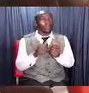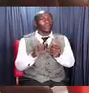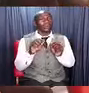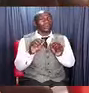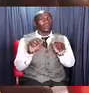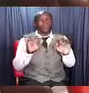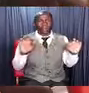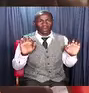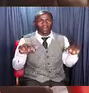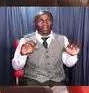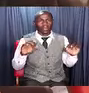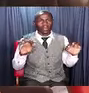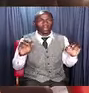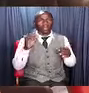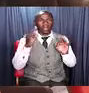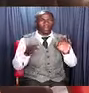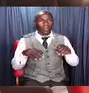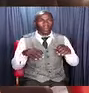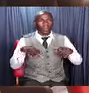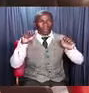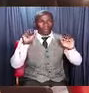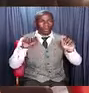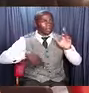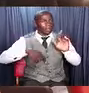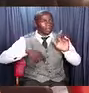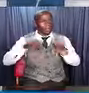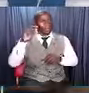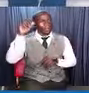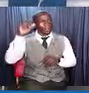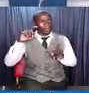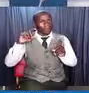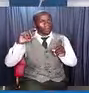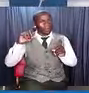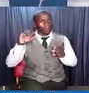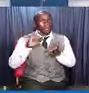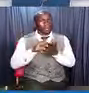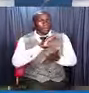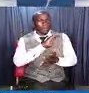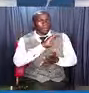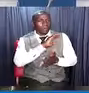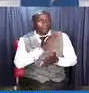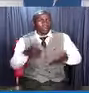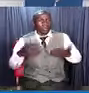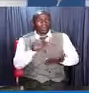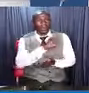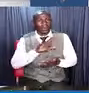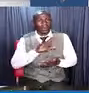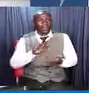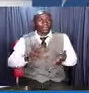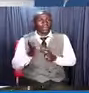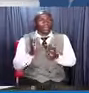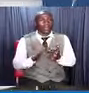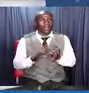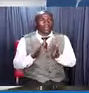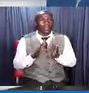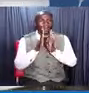chochote. Without me you can't do anything. Ukiona wewe umewezeshwa kushinda dhambi. When you have been enabled to overcome. Uwezo huo aliyokupa ni Bwana Yesu. That ability it's the Lord